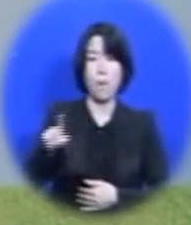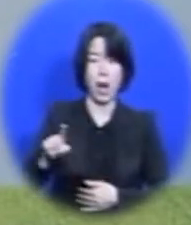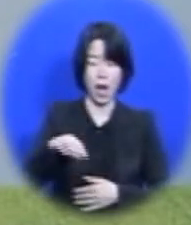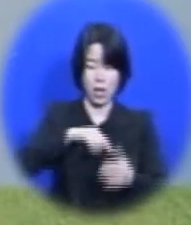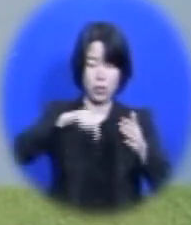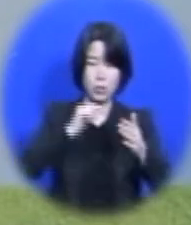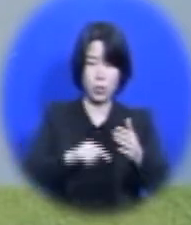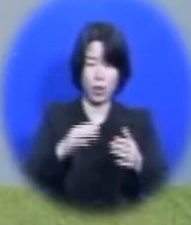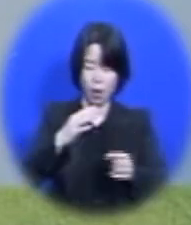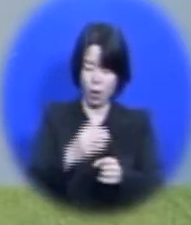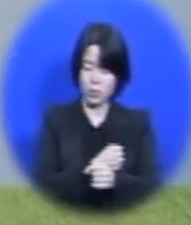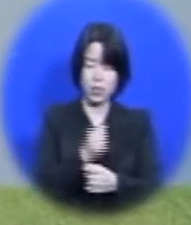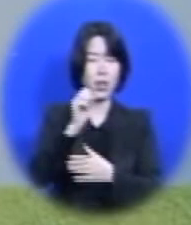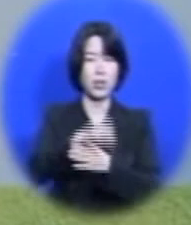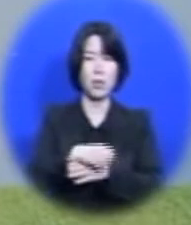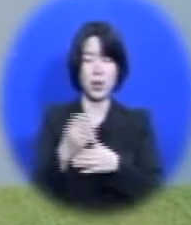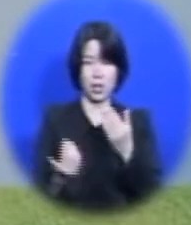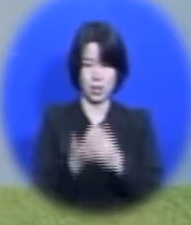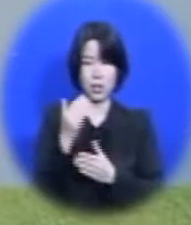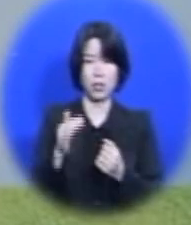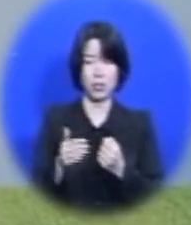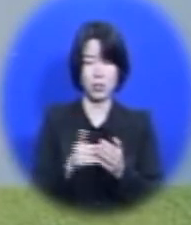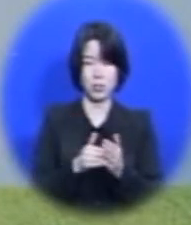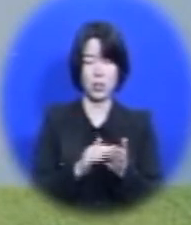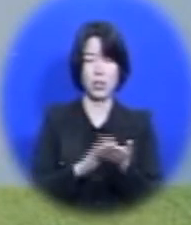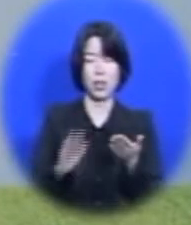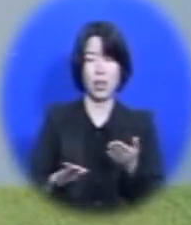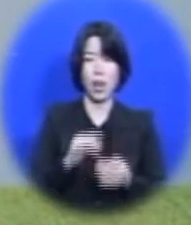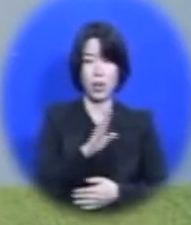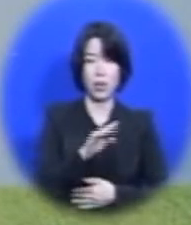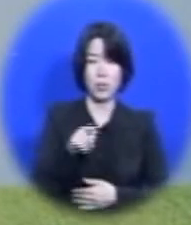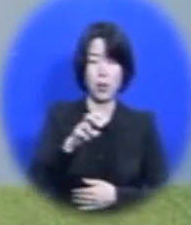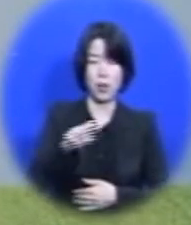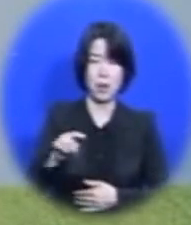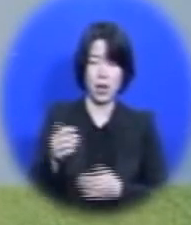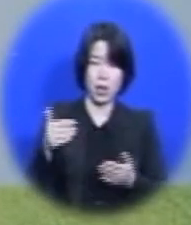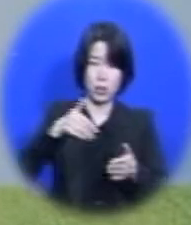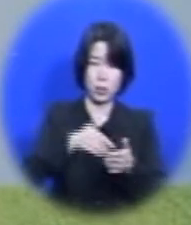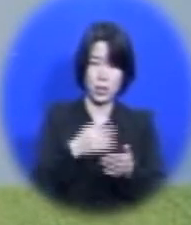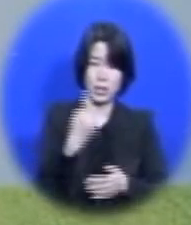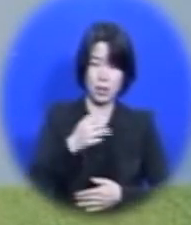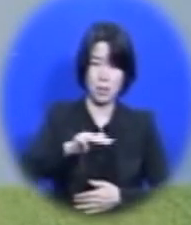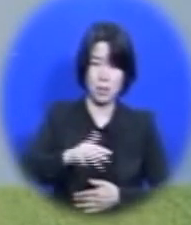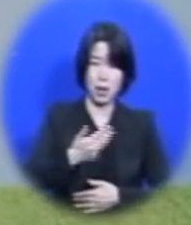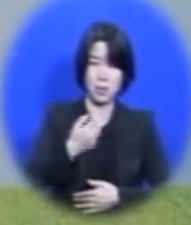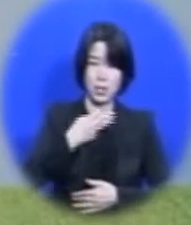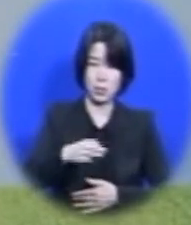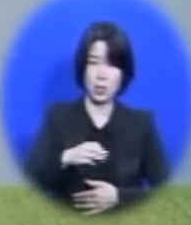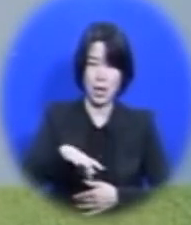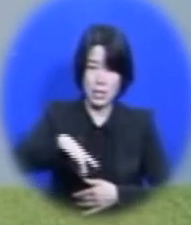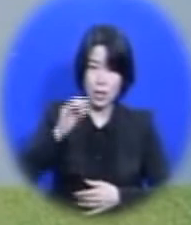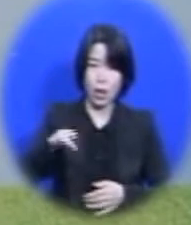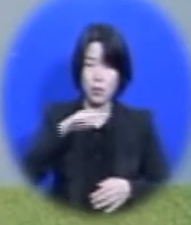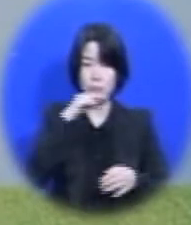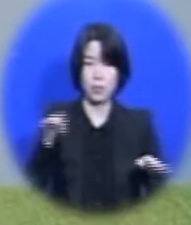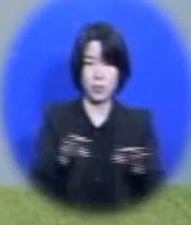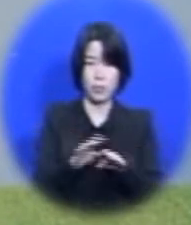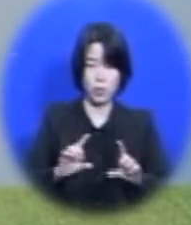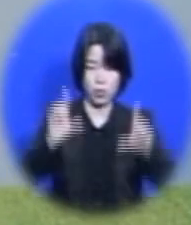열매가 맺었습니다. 그들이 버마에 도착한 1813년 첫 주일에는 그